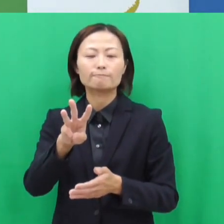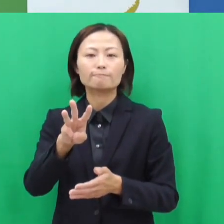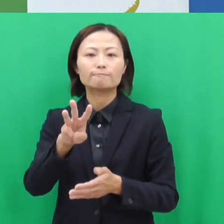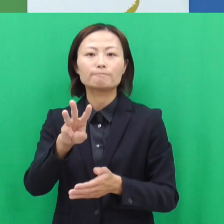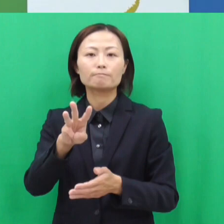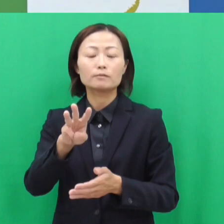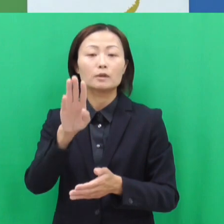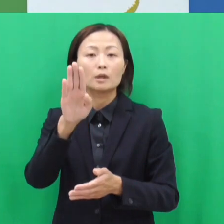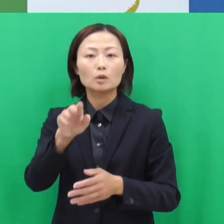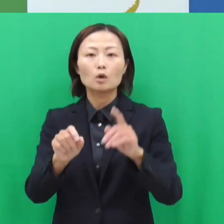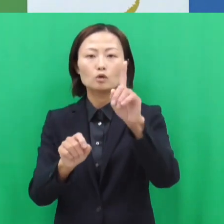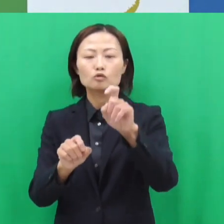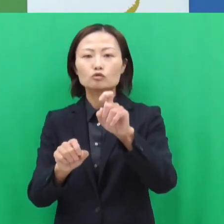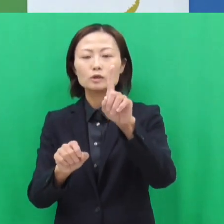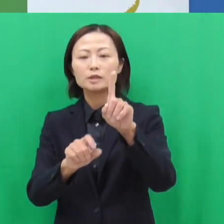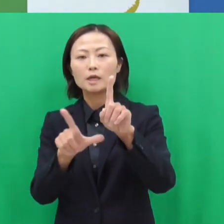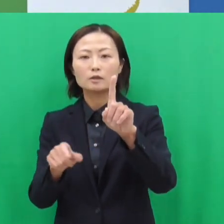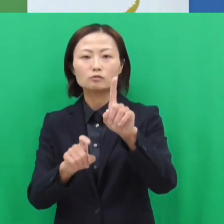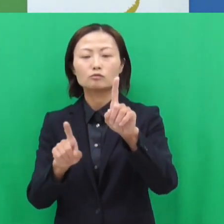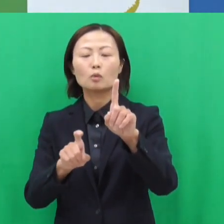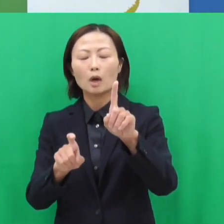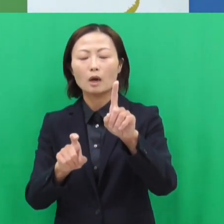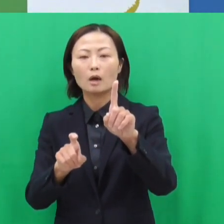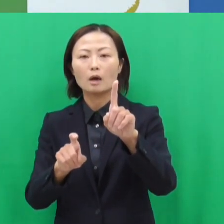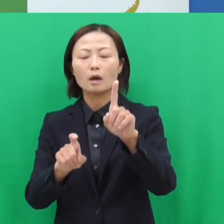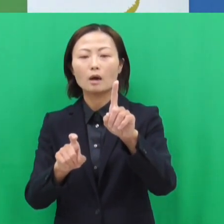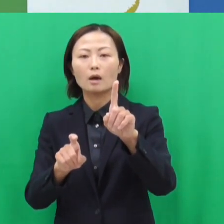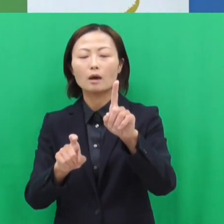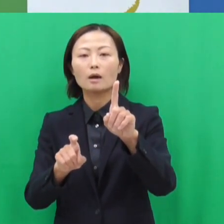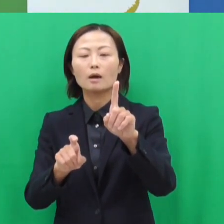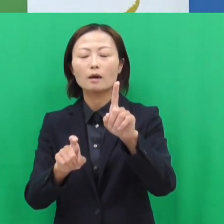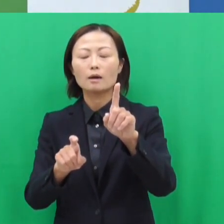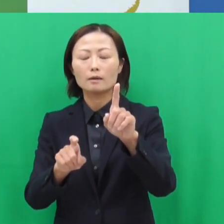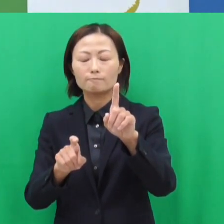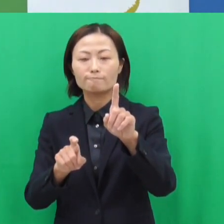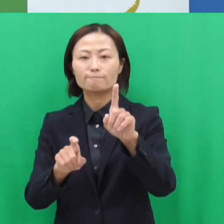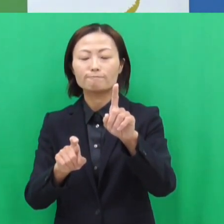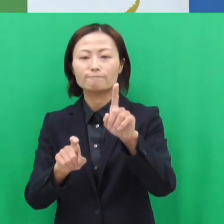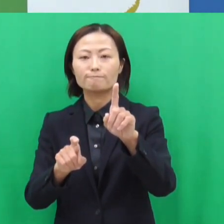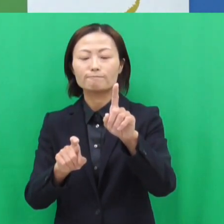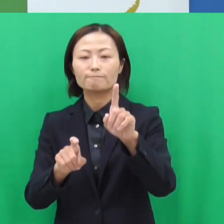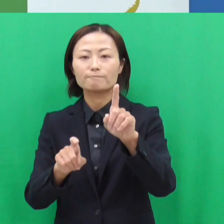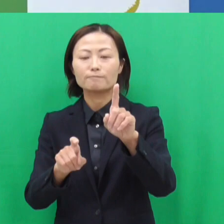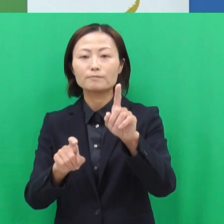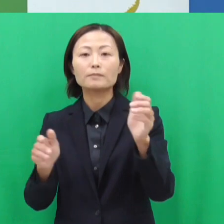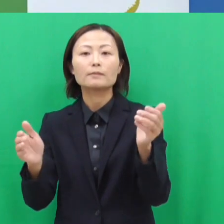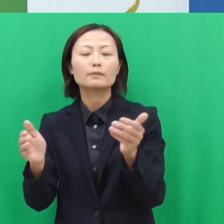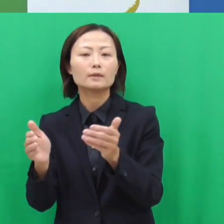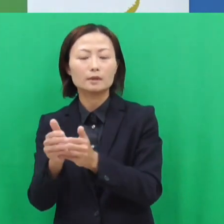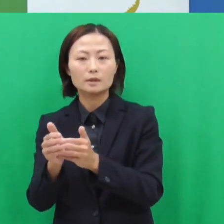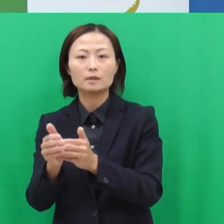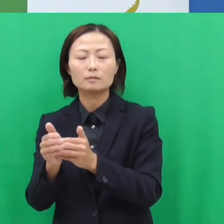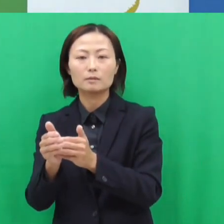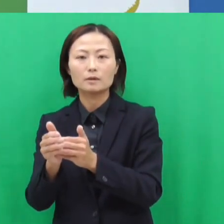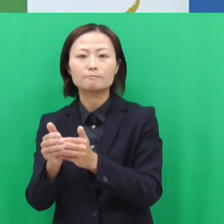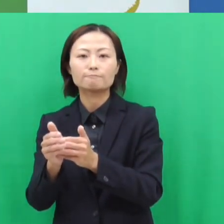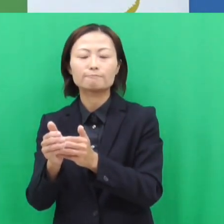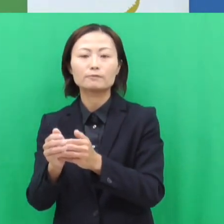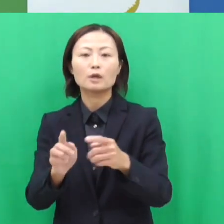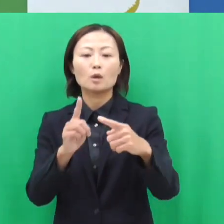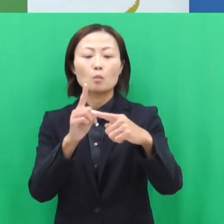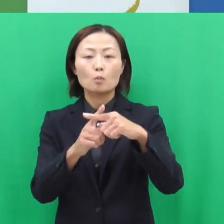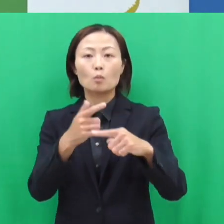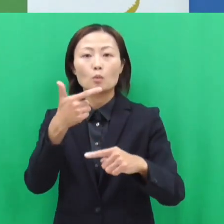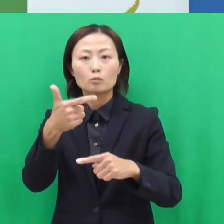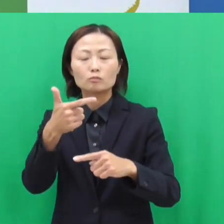11月10日地点それか10日間ですね10月末で33というんですがそれから10日間